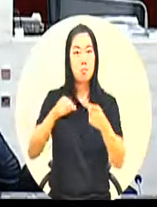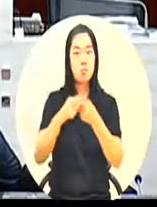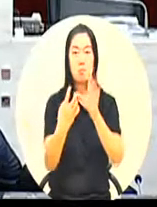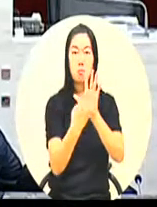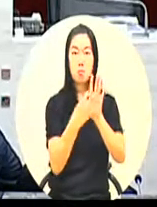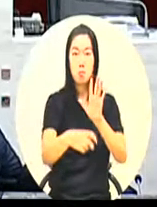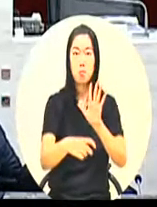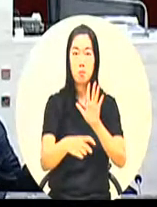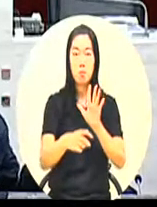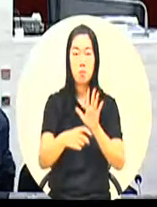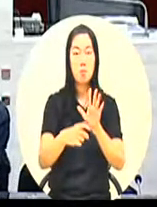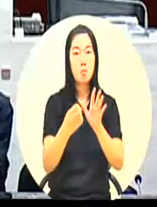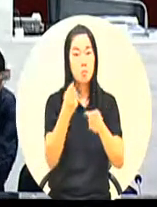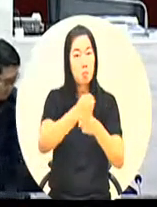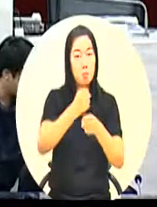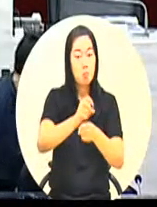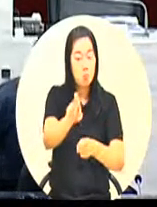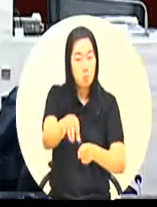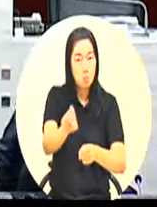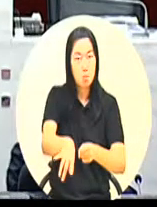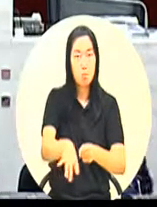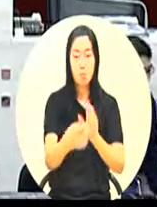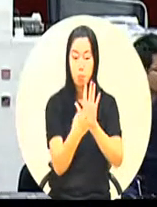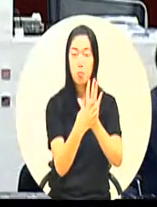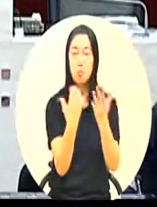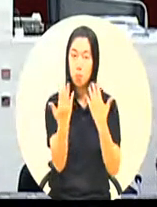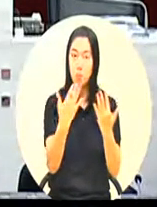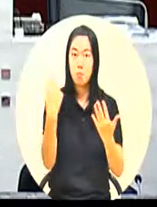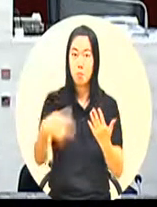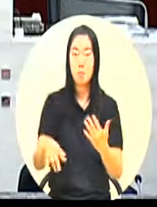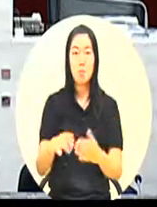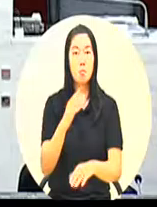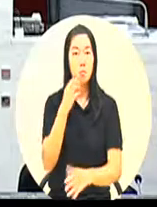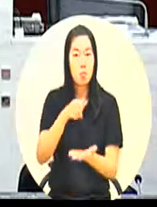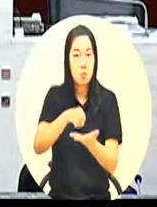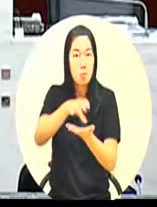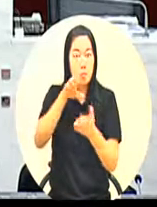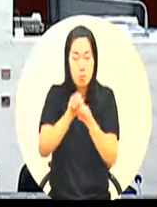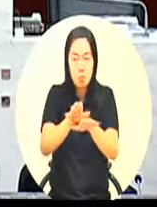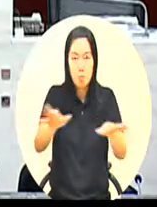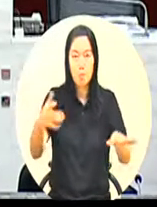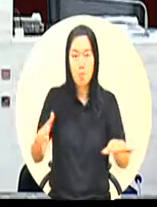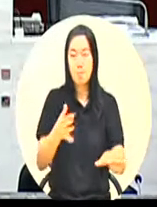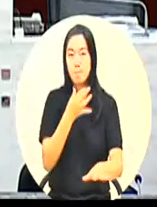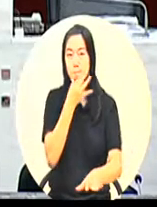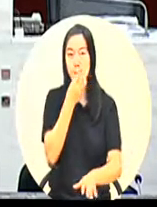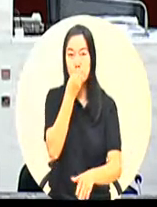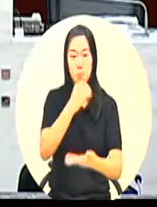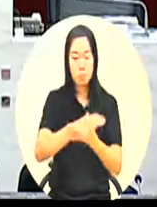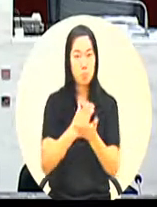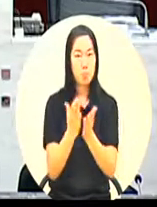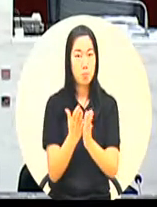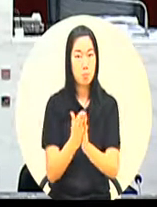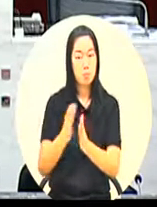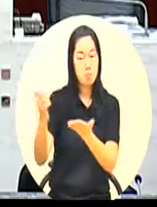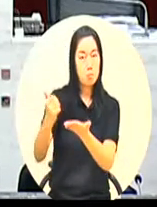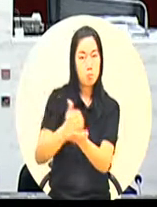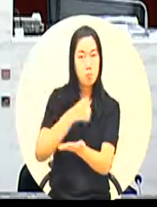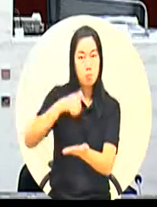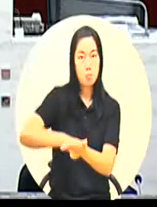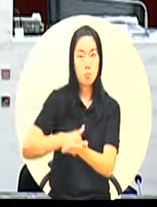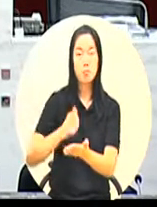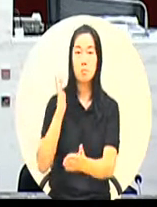生产国及生产地区。前项有辐射污染或其他不安全之食品，不得于本市流